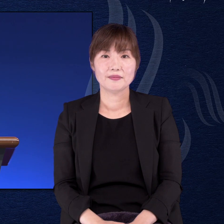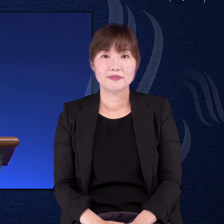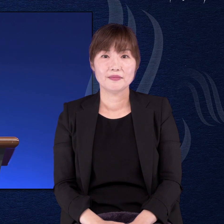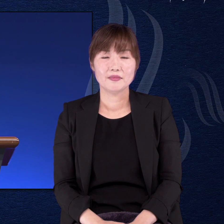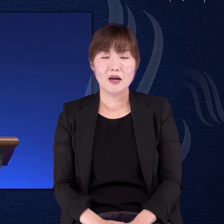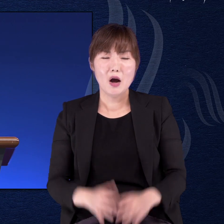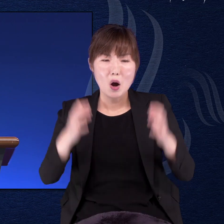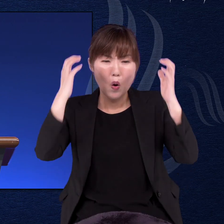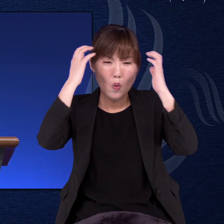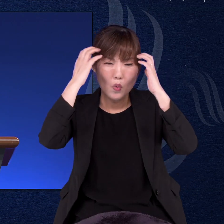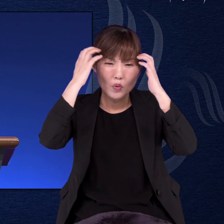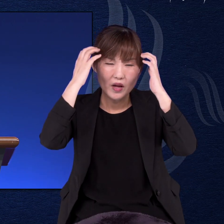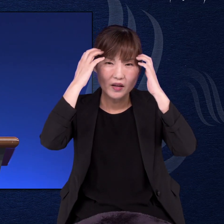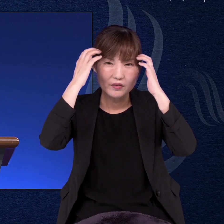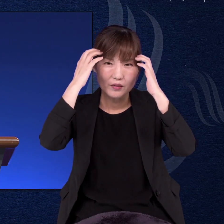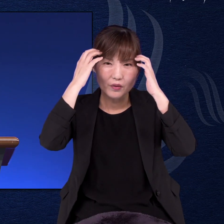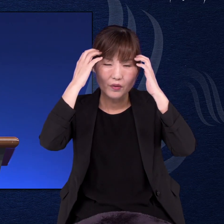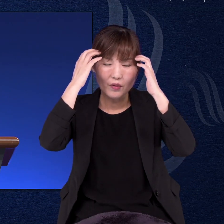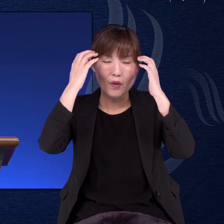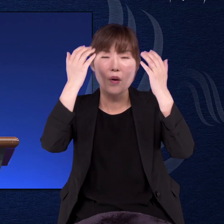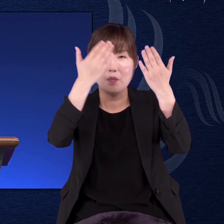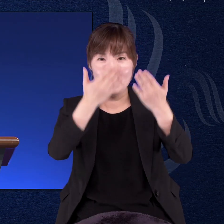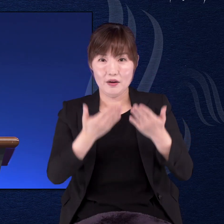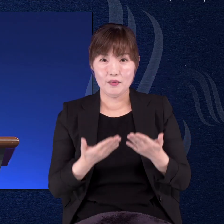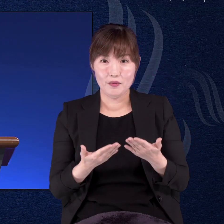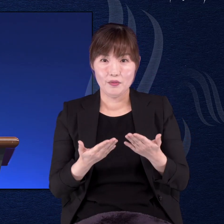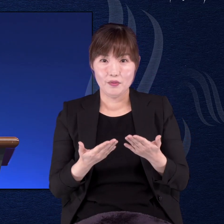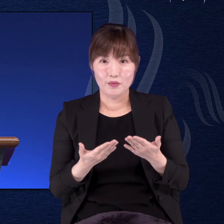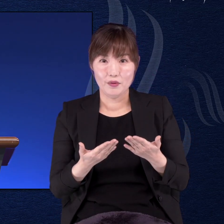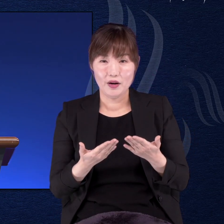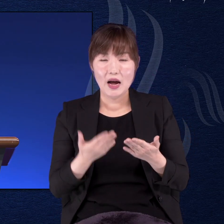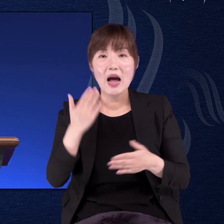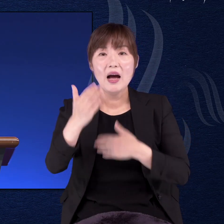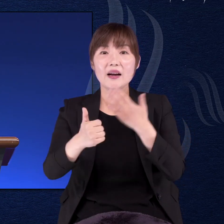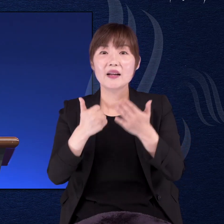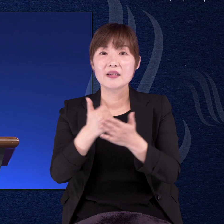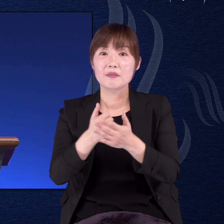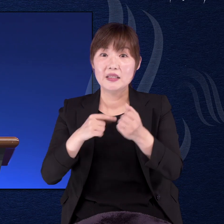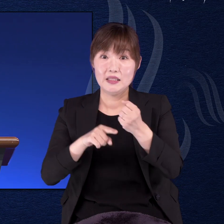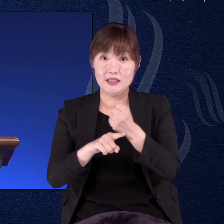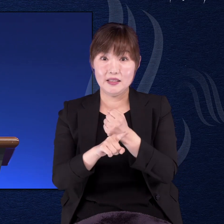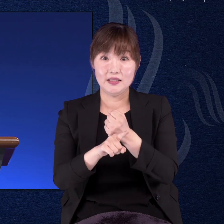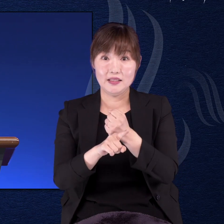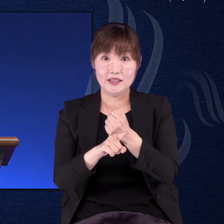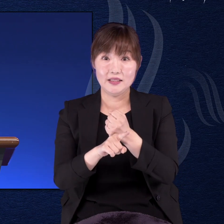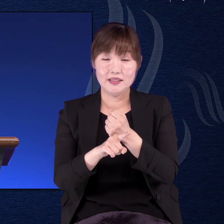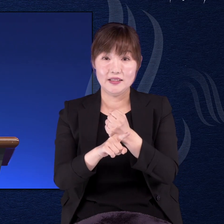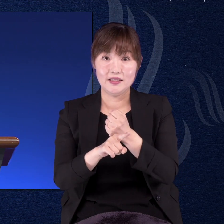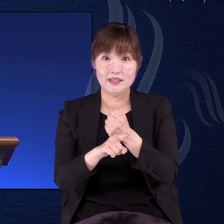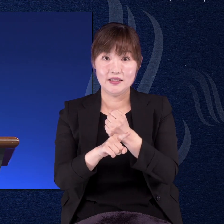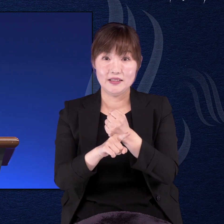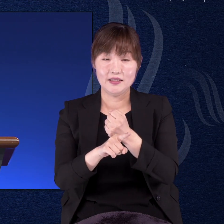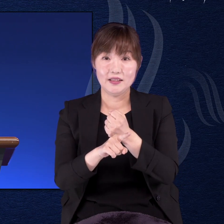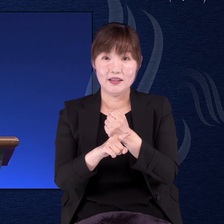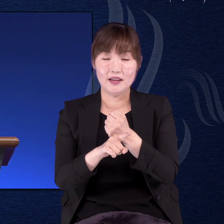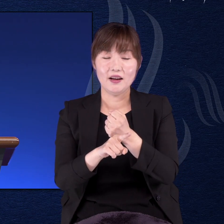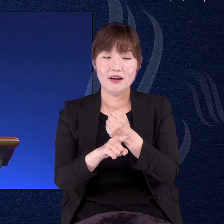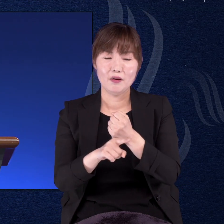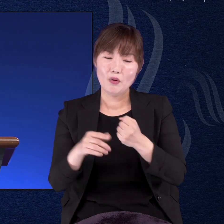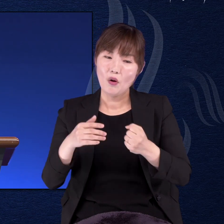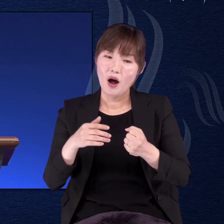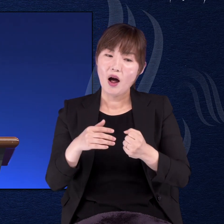고난도 받겠지요. 왜냐? 이유가 있으실 테니까. 나는 그 이유만 찾아내면 되니까.